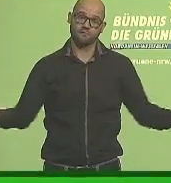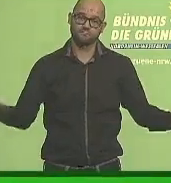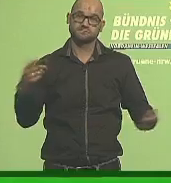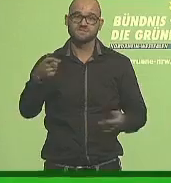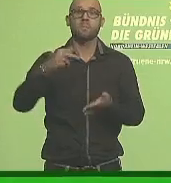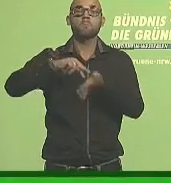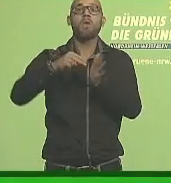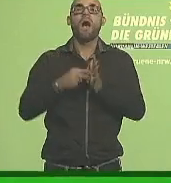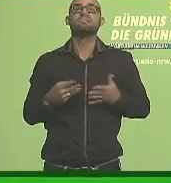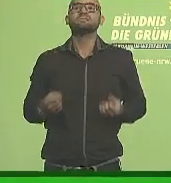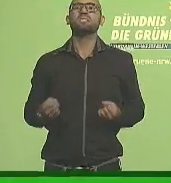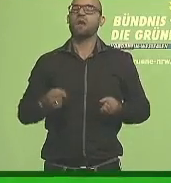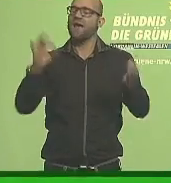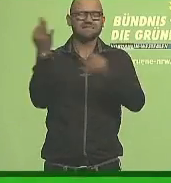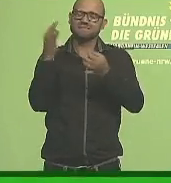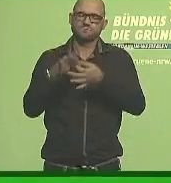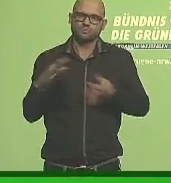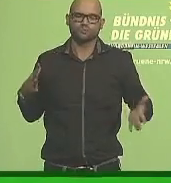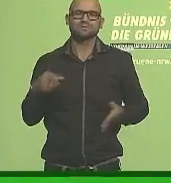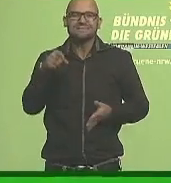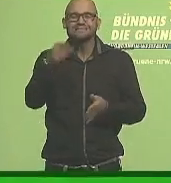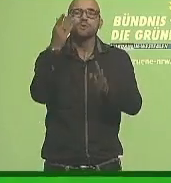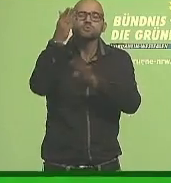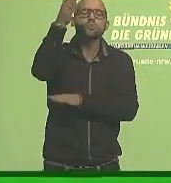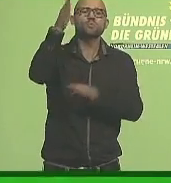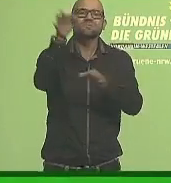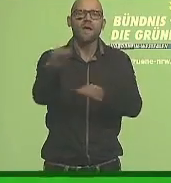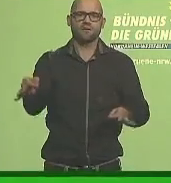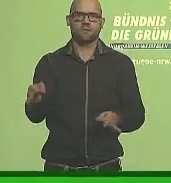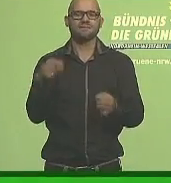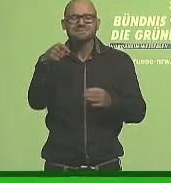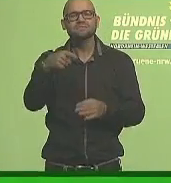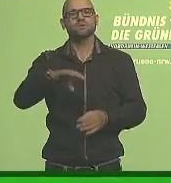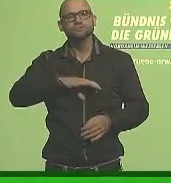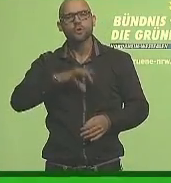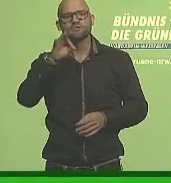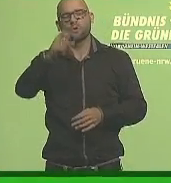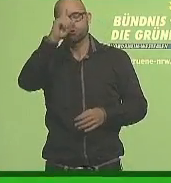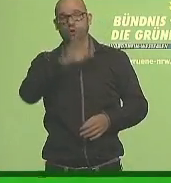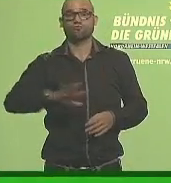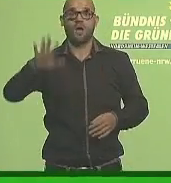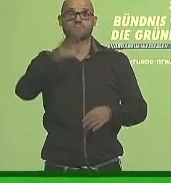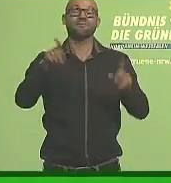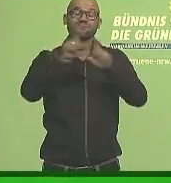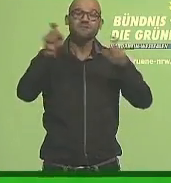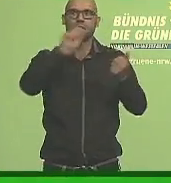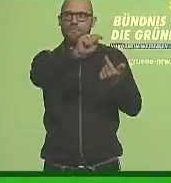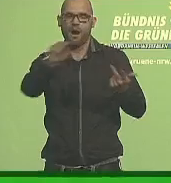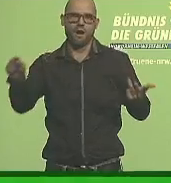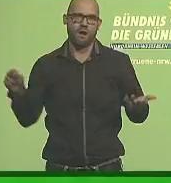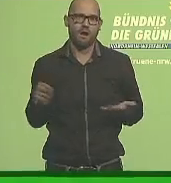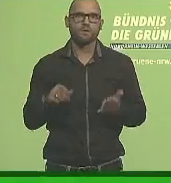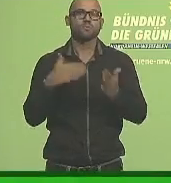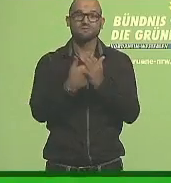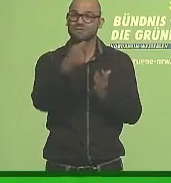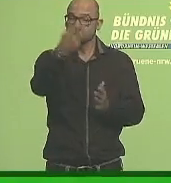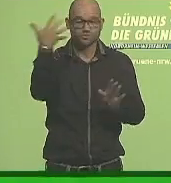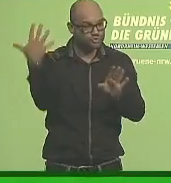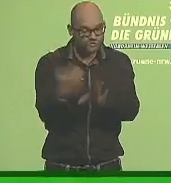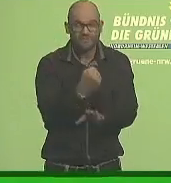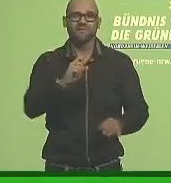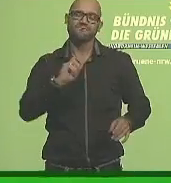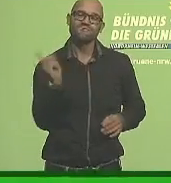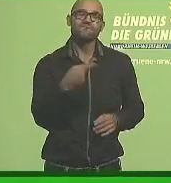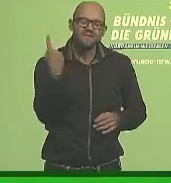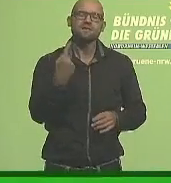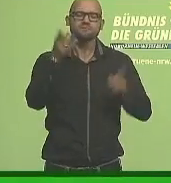zu tun. Das ist Zukunftsfähigkeit, das ist eine Chance für deutsche Unternehmen. Und das werden wir, wenn Sie es nicht hinkriegen, werden wir